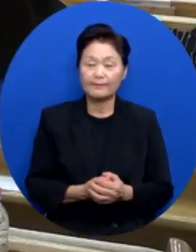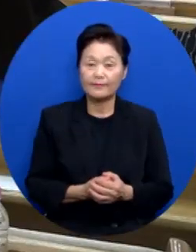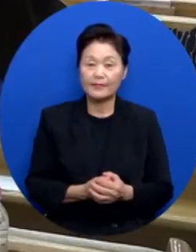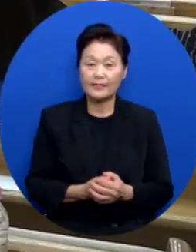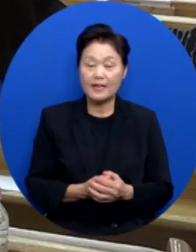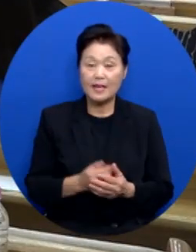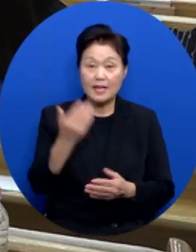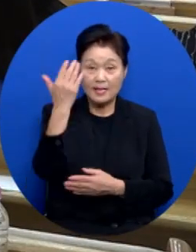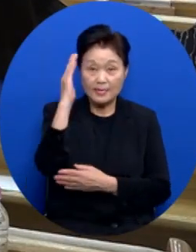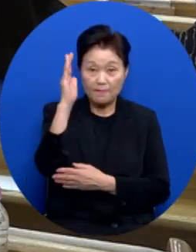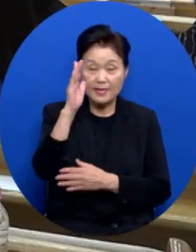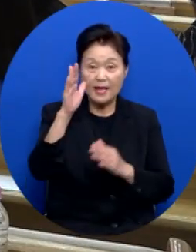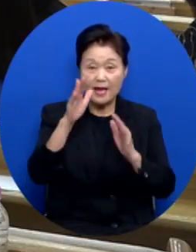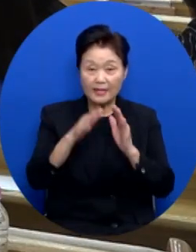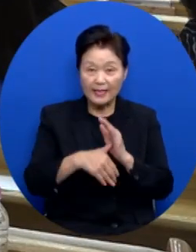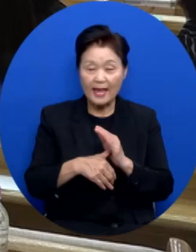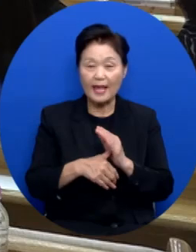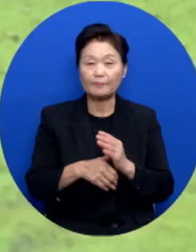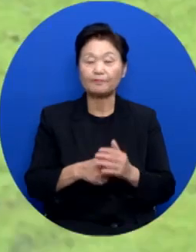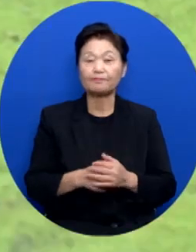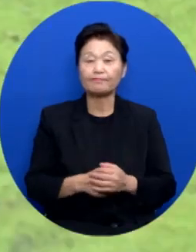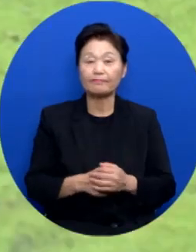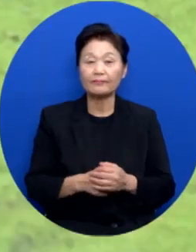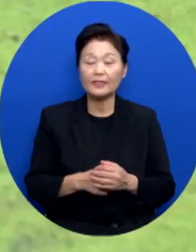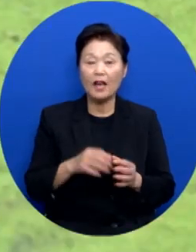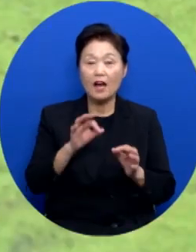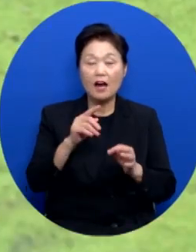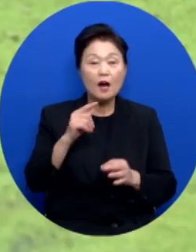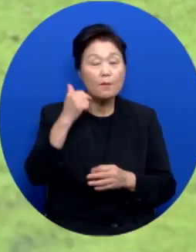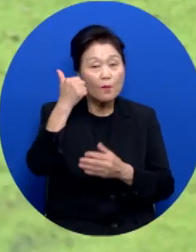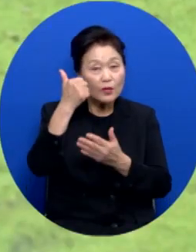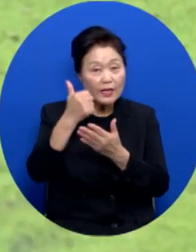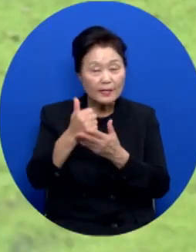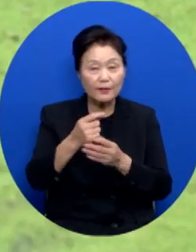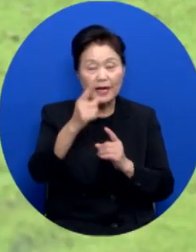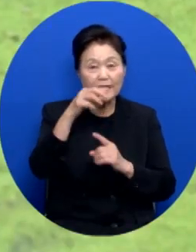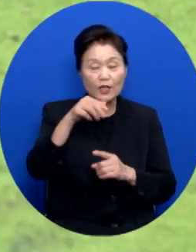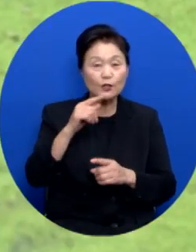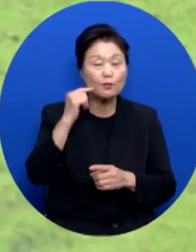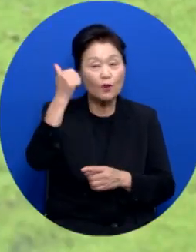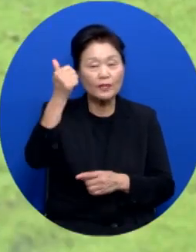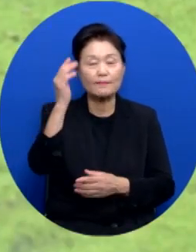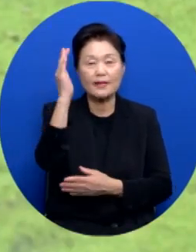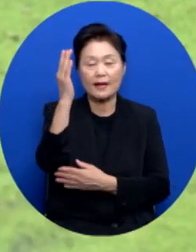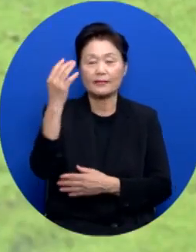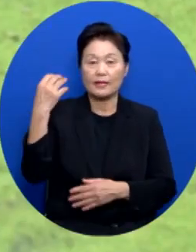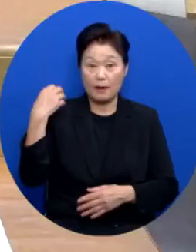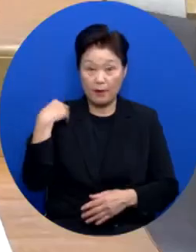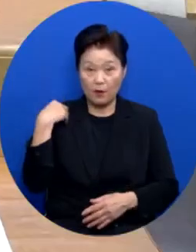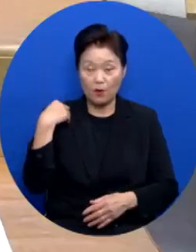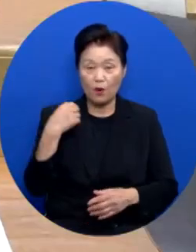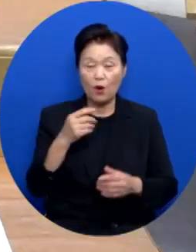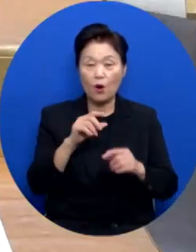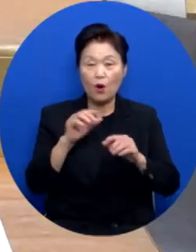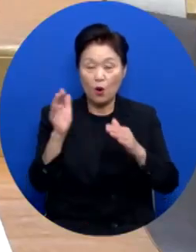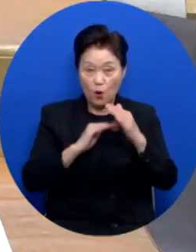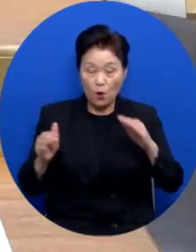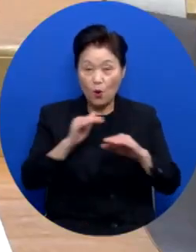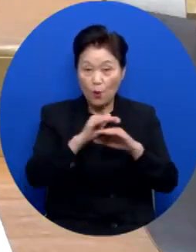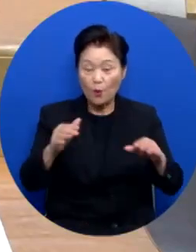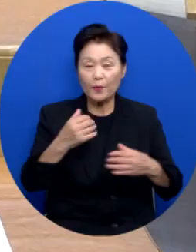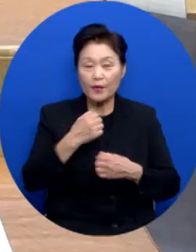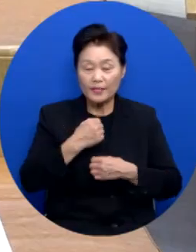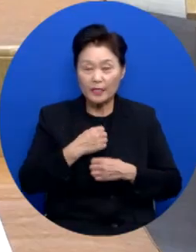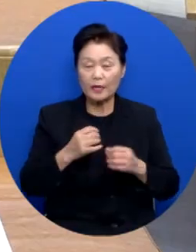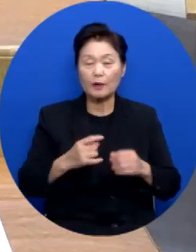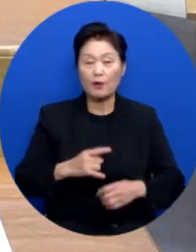이날 세미나에는 순복음 제주도 중앙교회 엄준용 목사와 이경숙 목사가 강사로 나서 공평을 지키며 의를